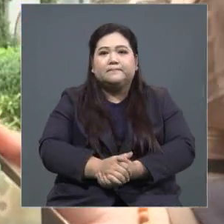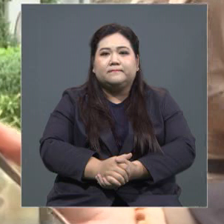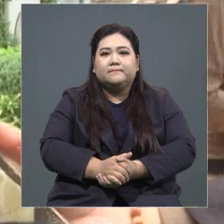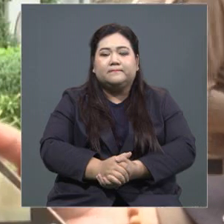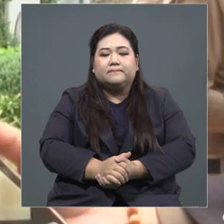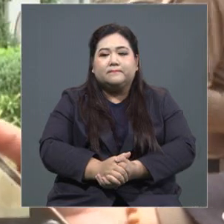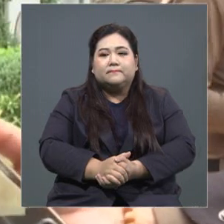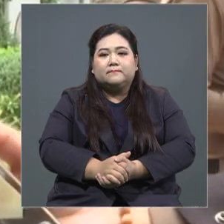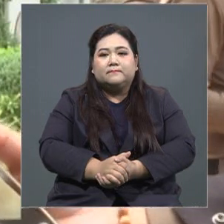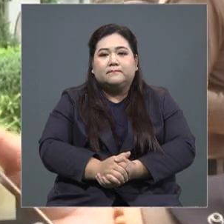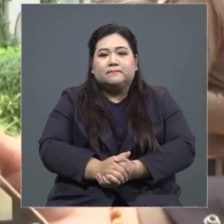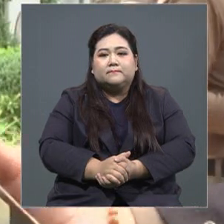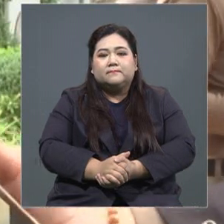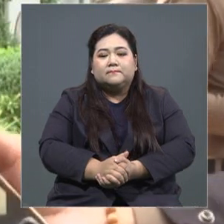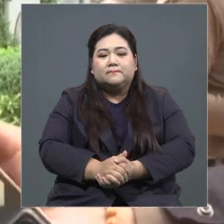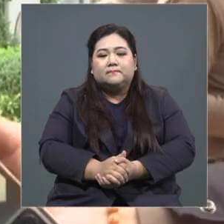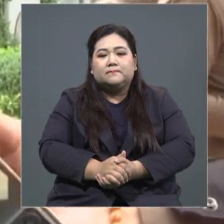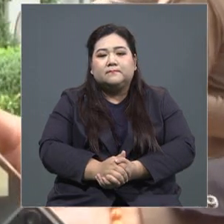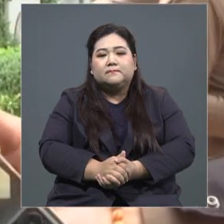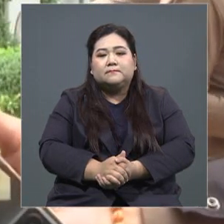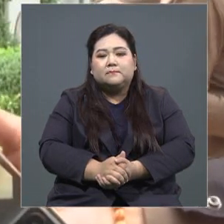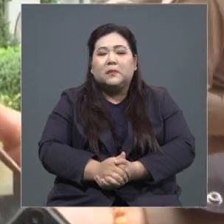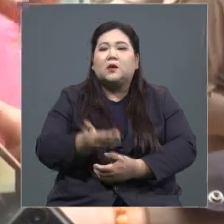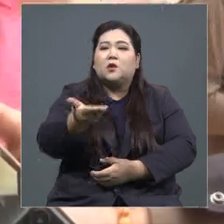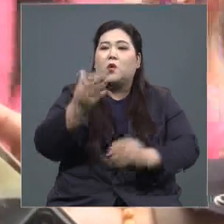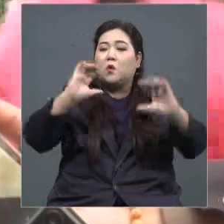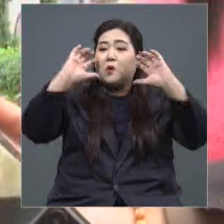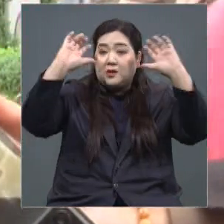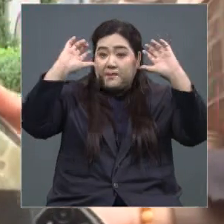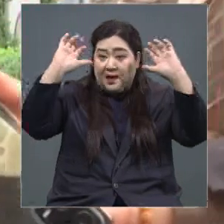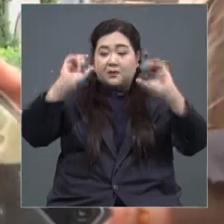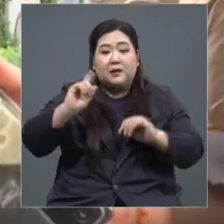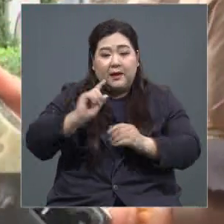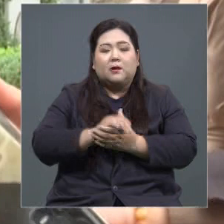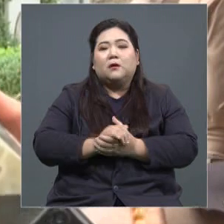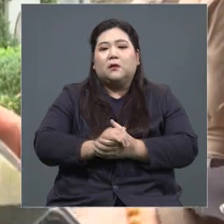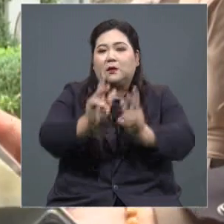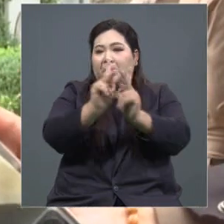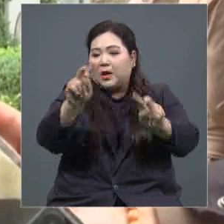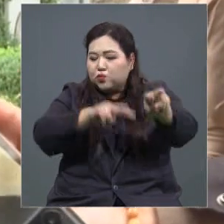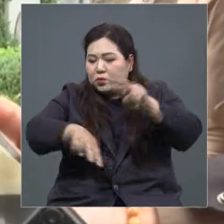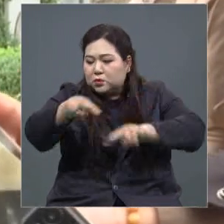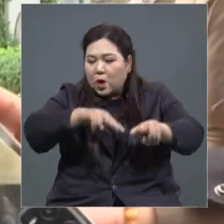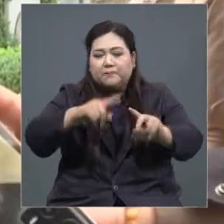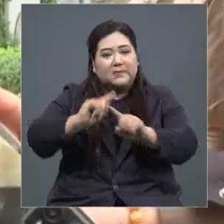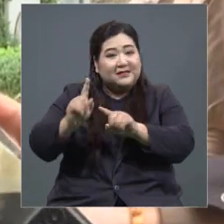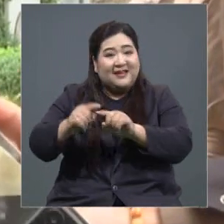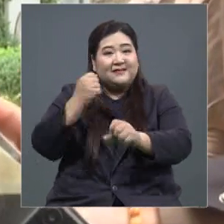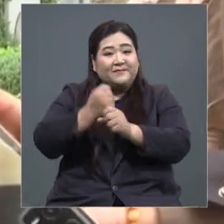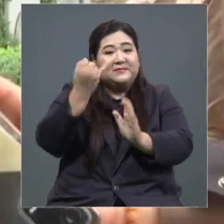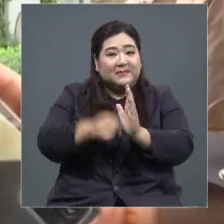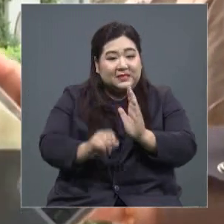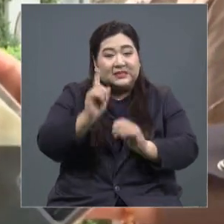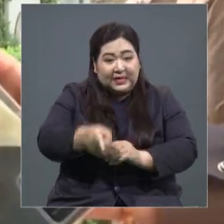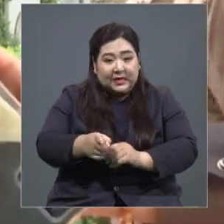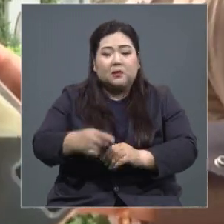นายสิทธาเองก็ยังเรียกร้องไปถึงรัฐบาลนะคะมีการเปิดเผยผลการตรวจสอบของคณะกรรมการตรวจสอบข้อเท็จจริงที่นายกรัฐมนตรีตั้